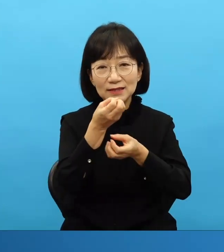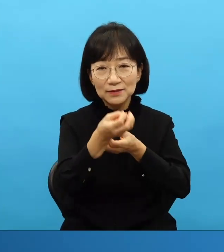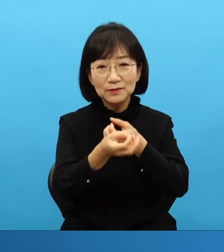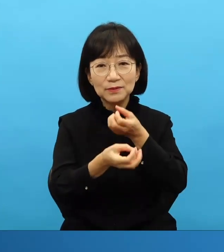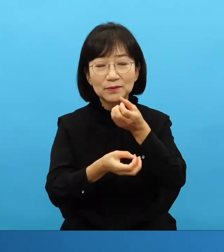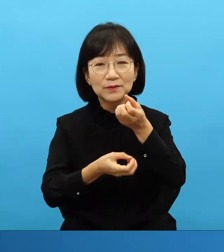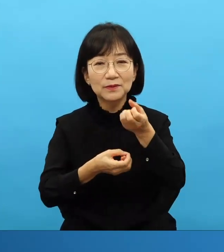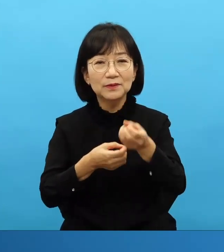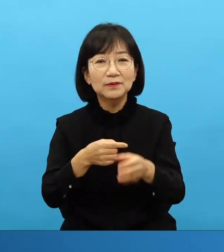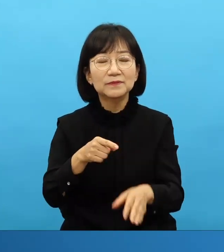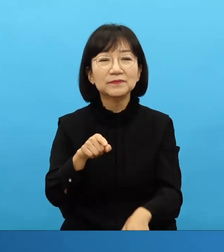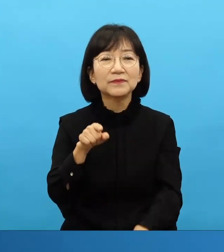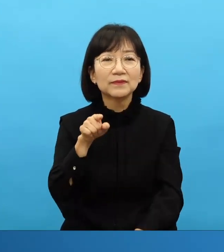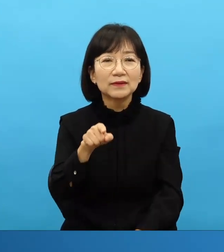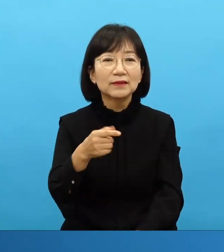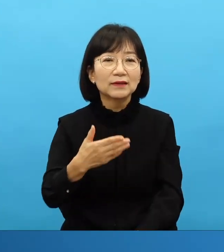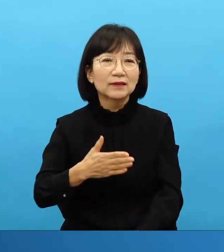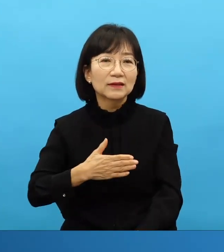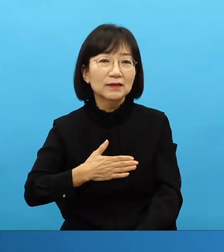안전이요